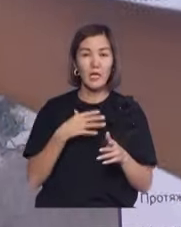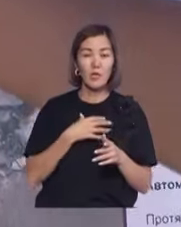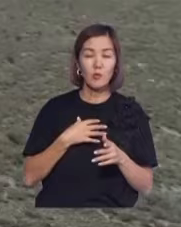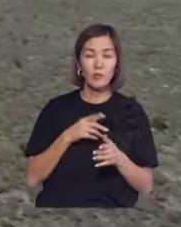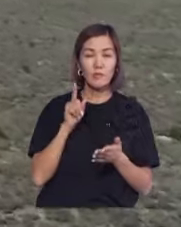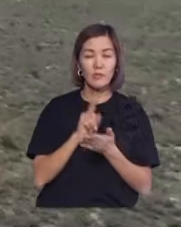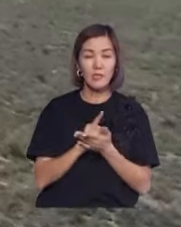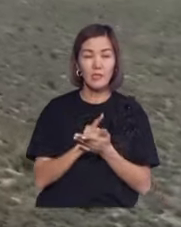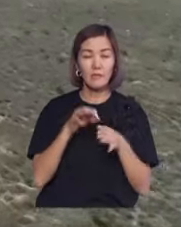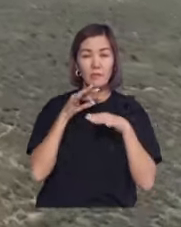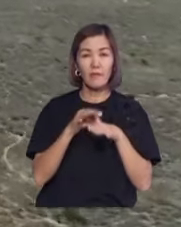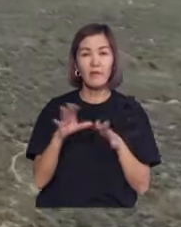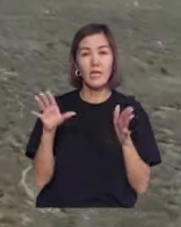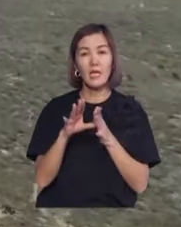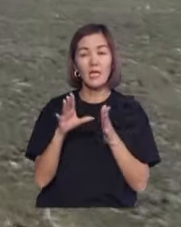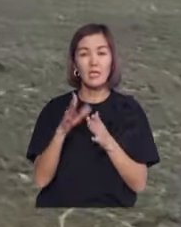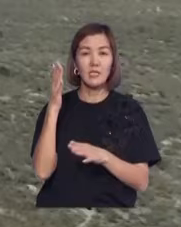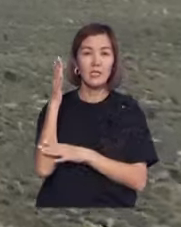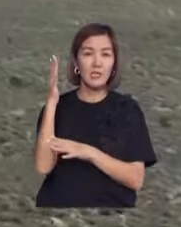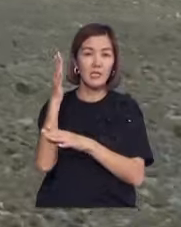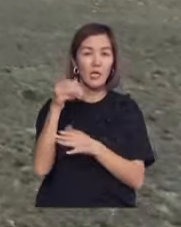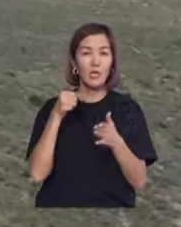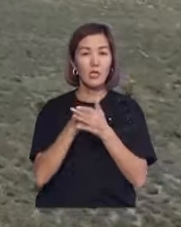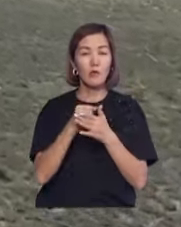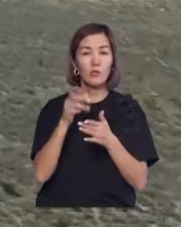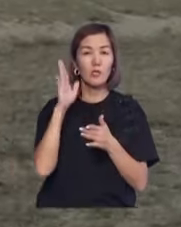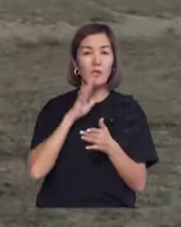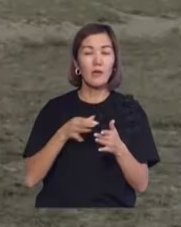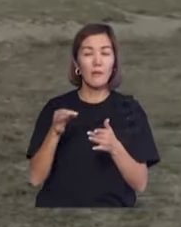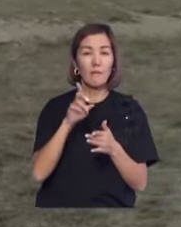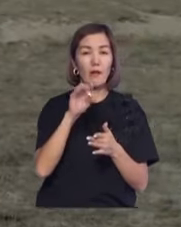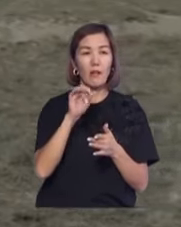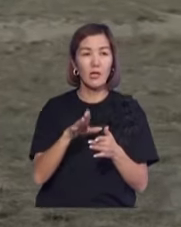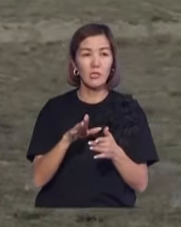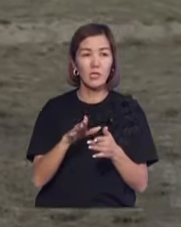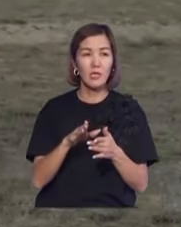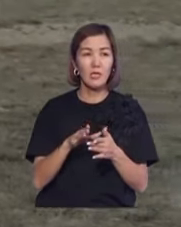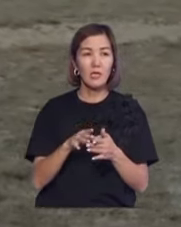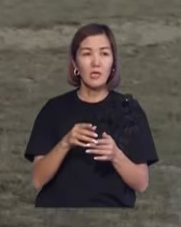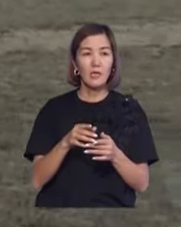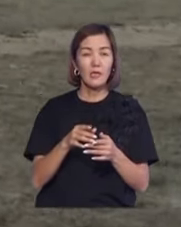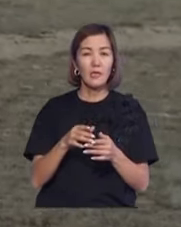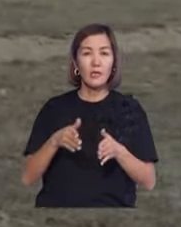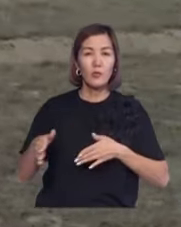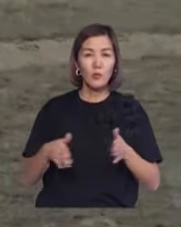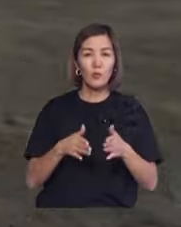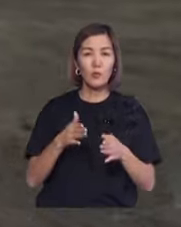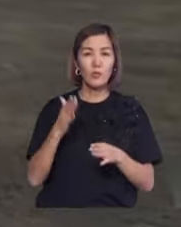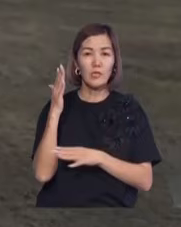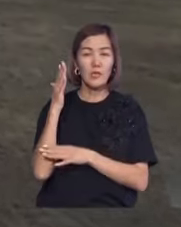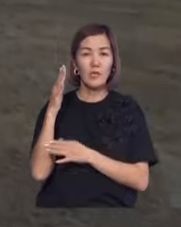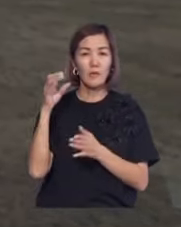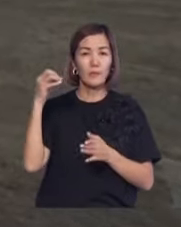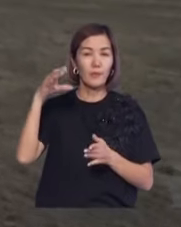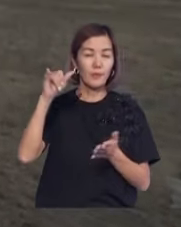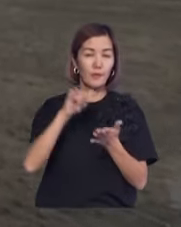задач является проведение электрических сетей до озера Балхаш. Вид колонны опор, выстроенный вдоль трассы, уже радует глаз. До